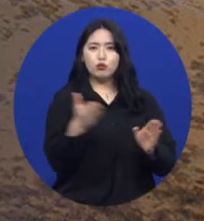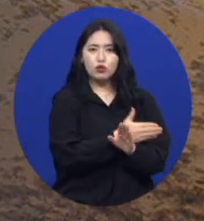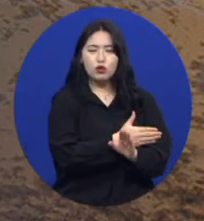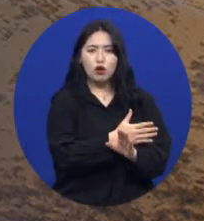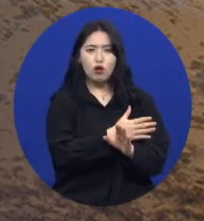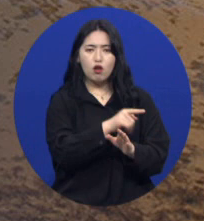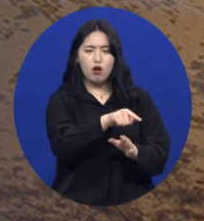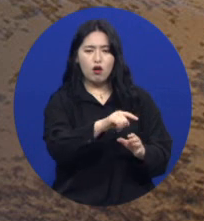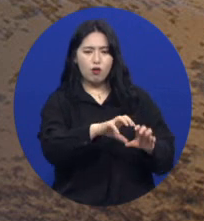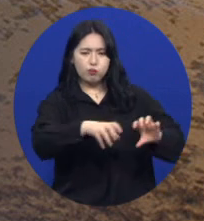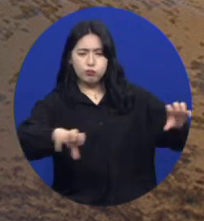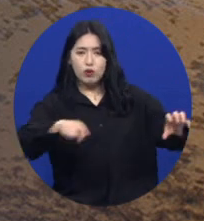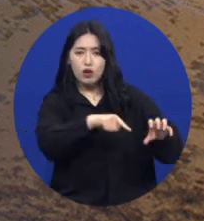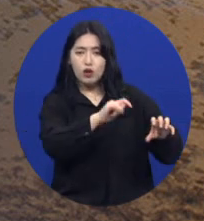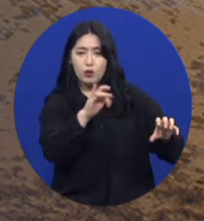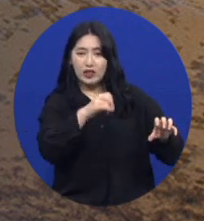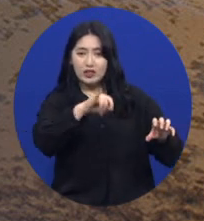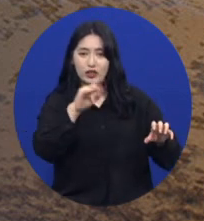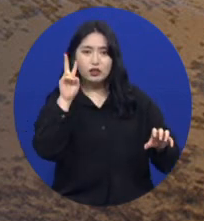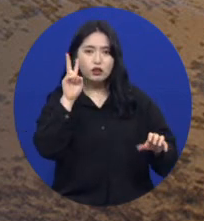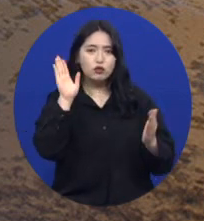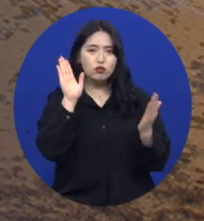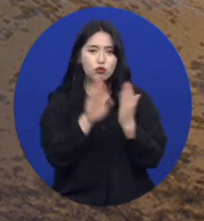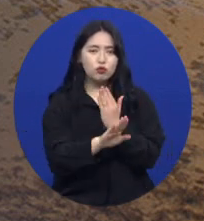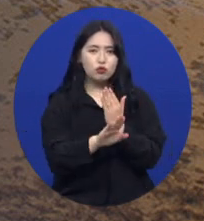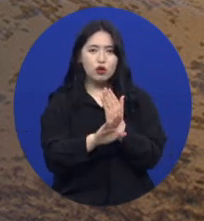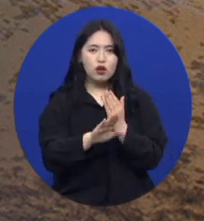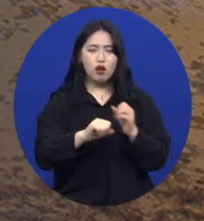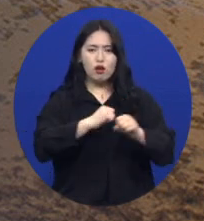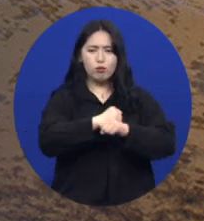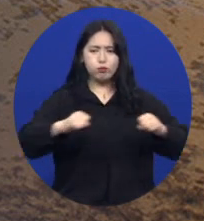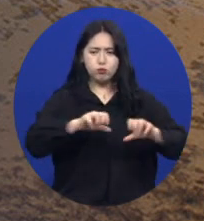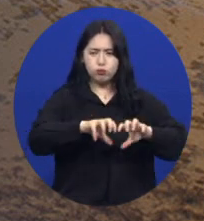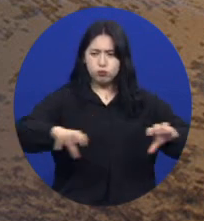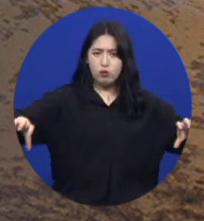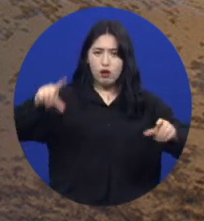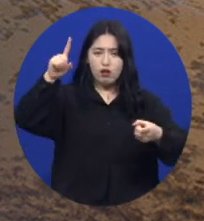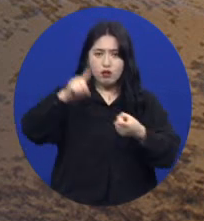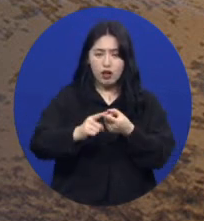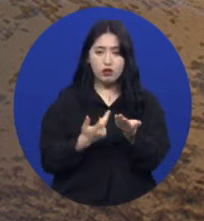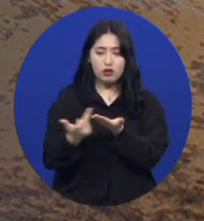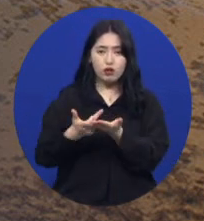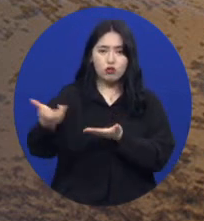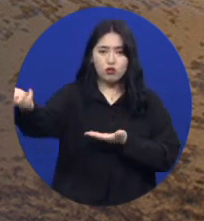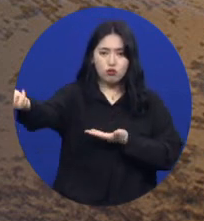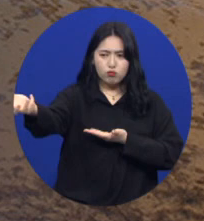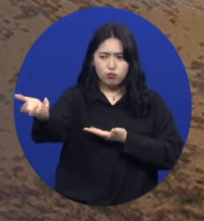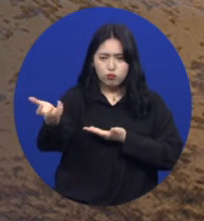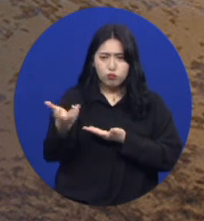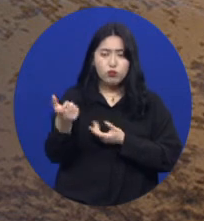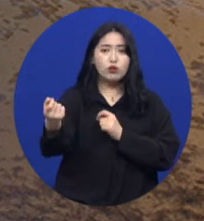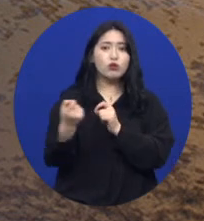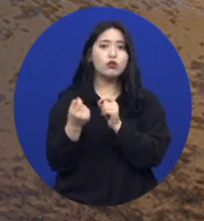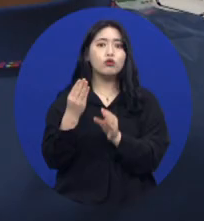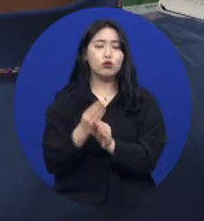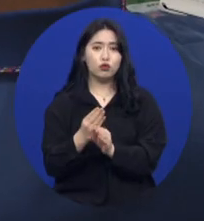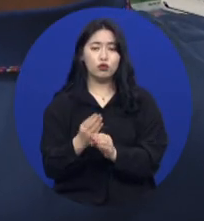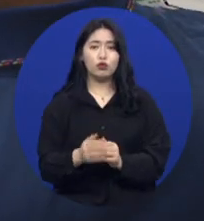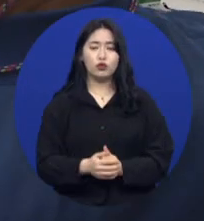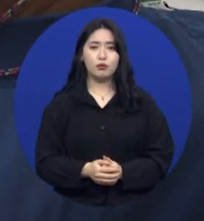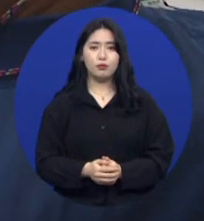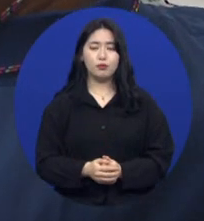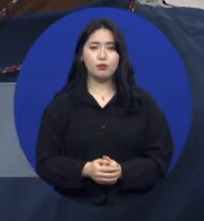있던 굉 생에 모자 반은 이틀 뒤 위 아래로 넓게 퍼진 채 제주도 쪽으로 바짝 다가서 씁니다